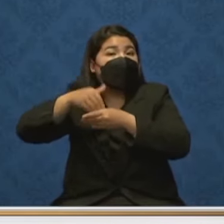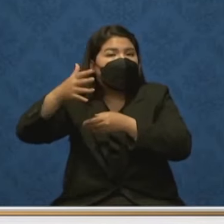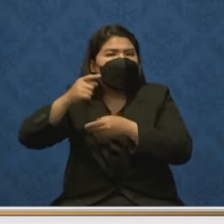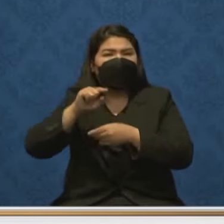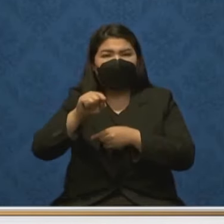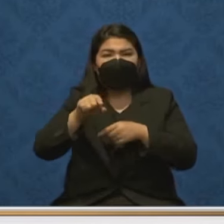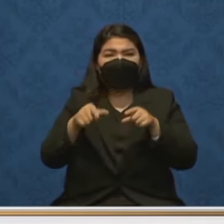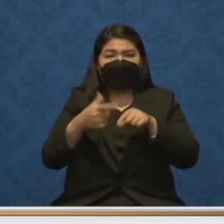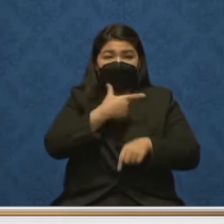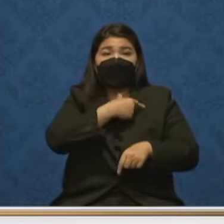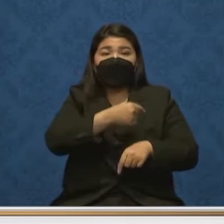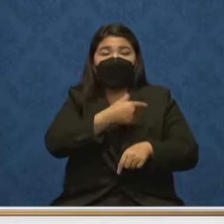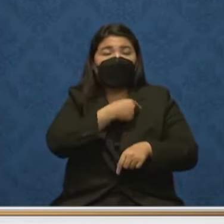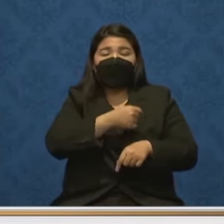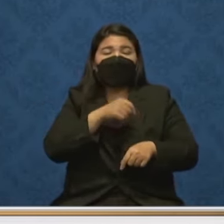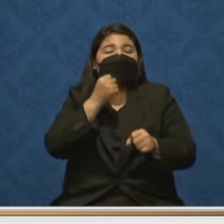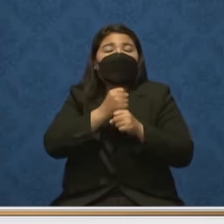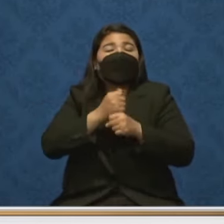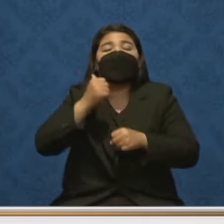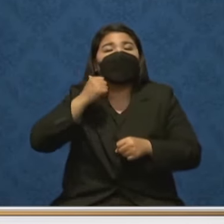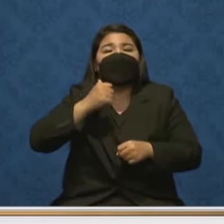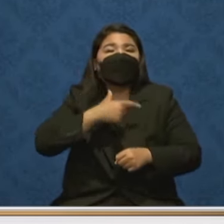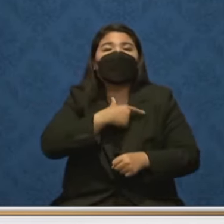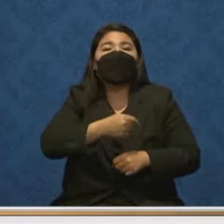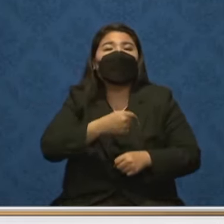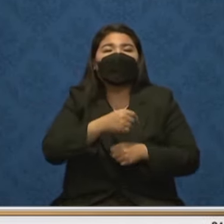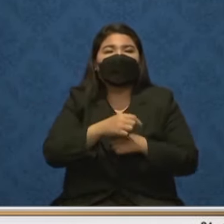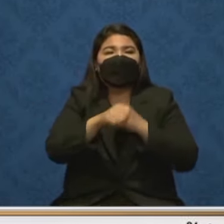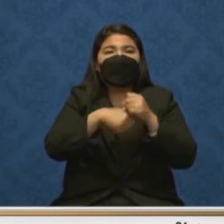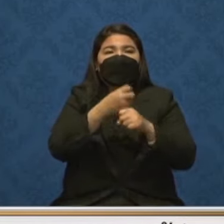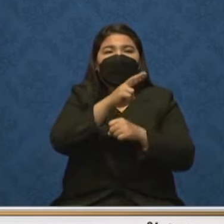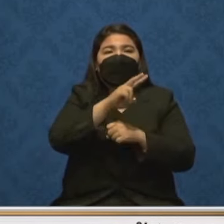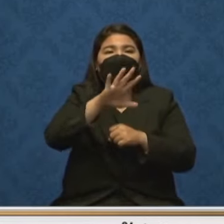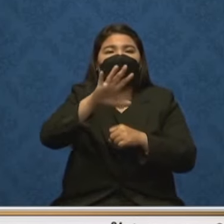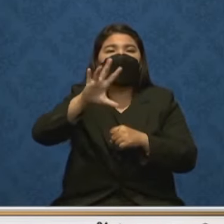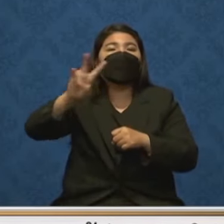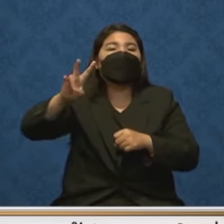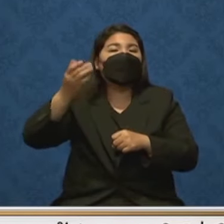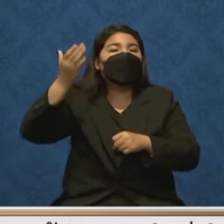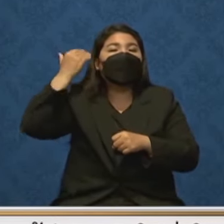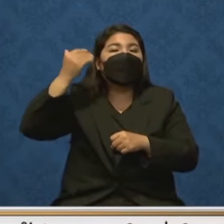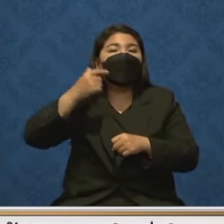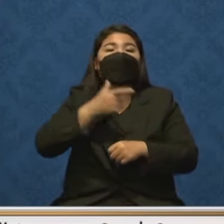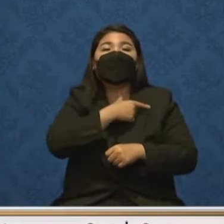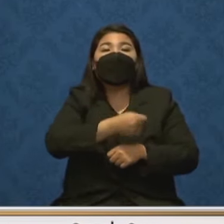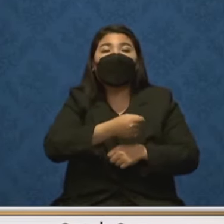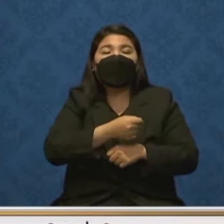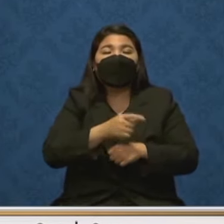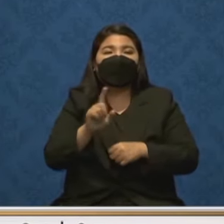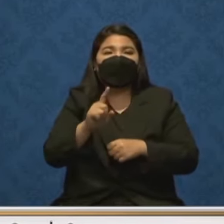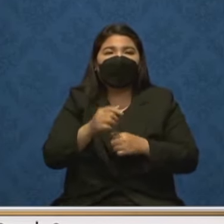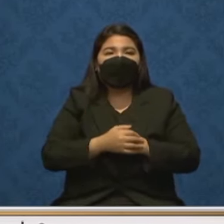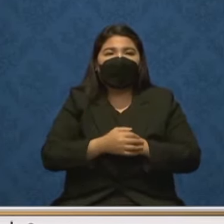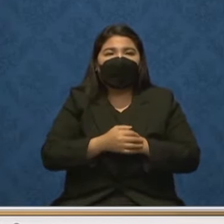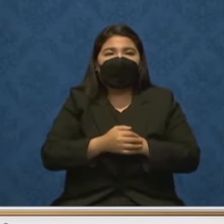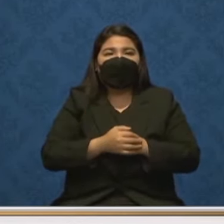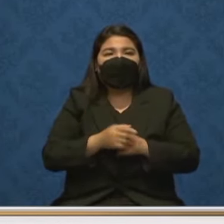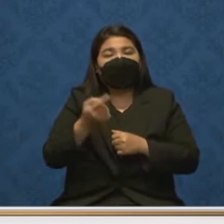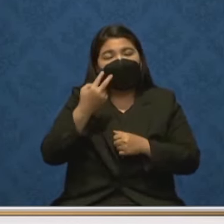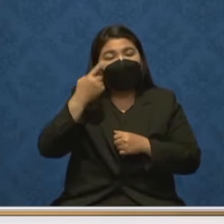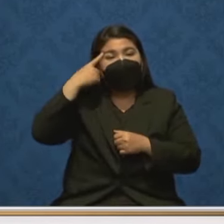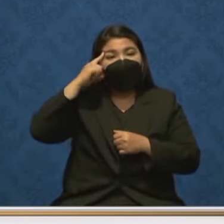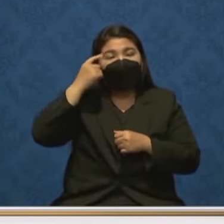โจรที่เคยทำมาแล้วสำเร็จเมื่อปี 2557ซึ่งทั้งนั้นฉันก็ทราบว่ามีการเตรียม